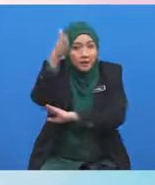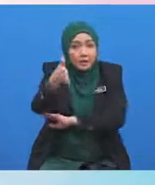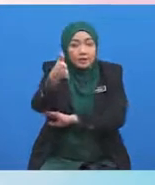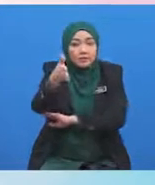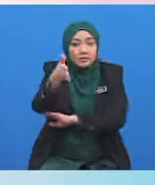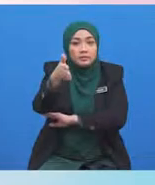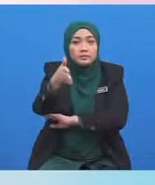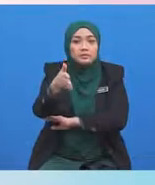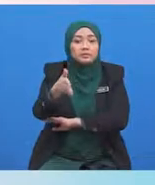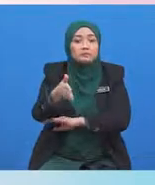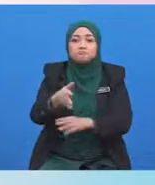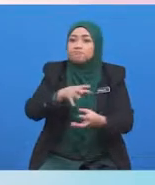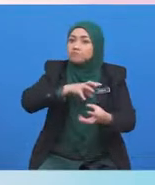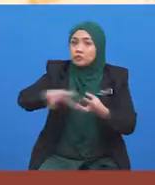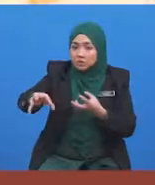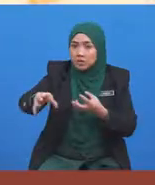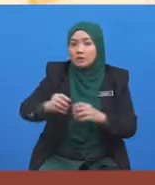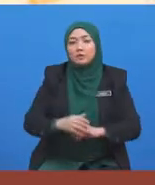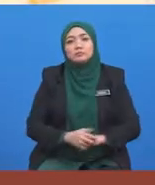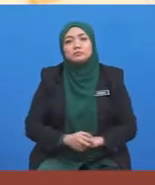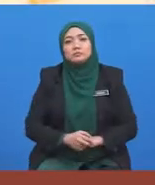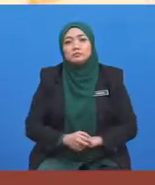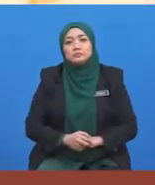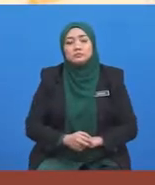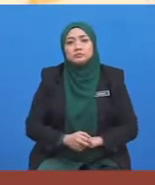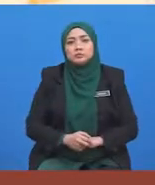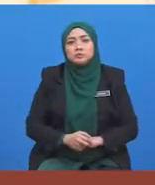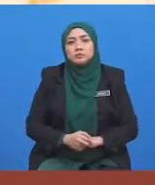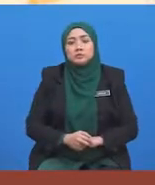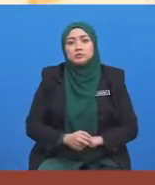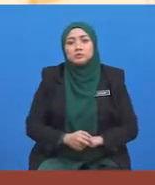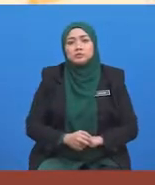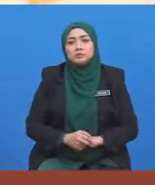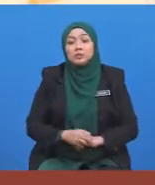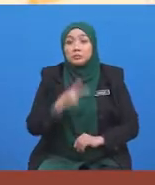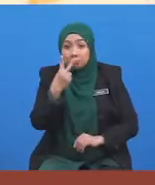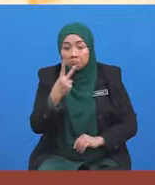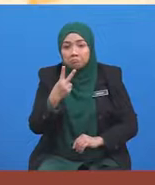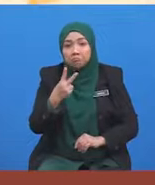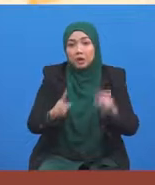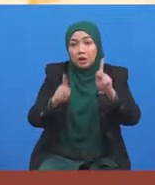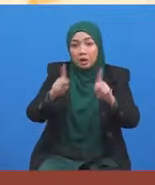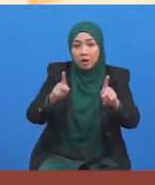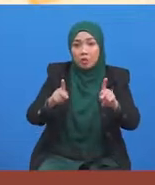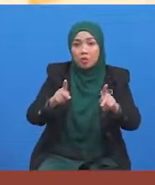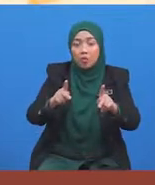tempat tinggal haiwan terjejas. Kemusnahan ini adalah bergantung kepada keluasan kawasan